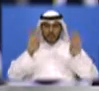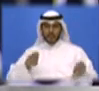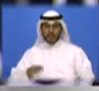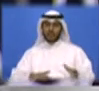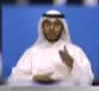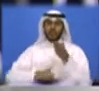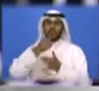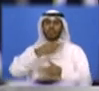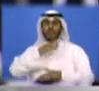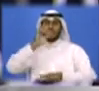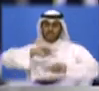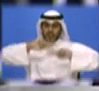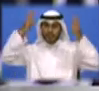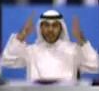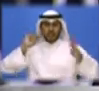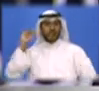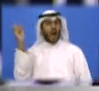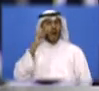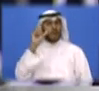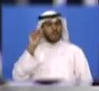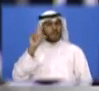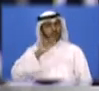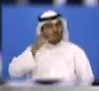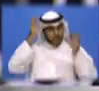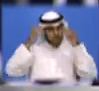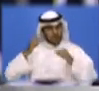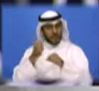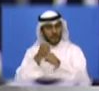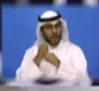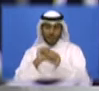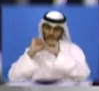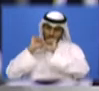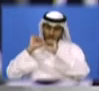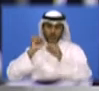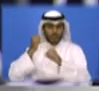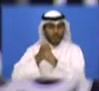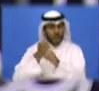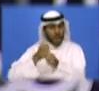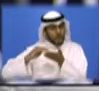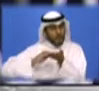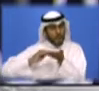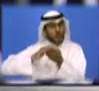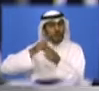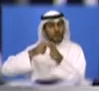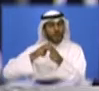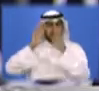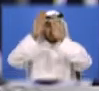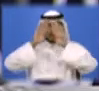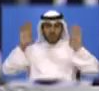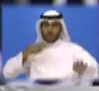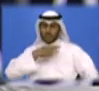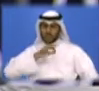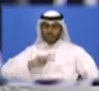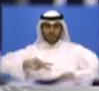المواصفات والمقاييس العالمية ما هو إلا خطوة أولى نحو تحديث وتطوير المرافق